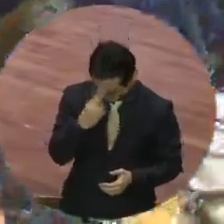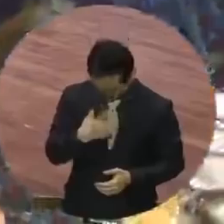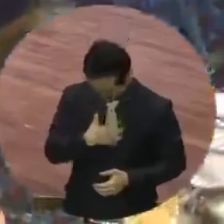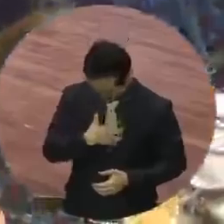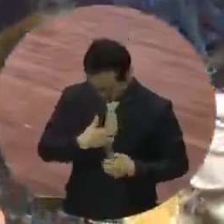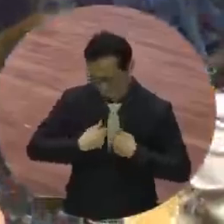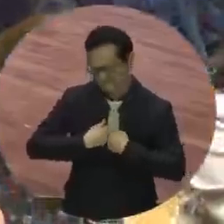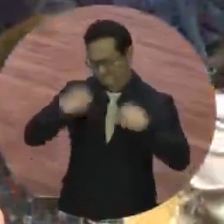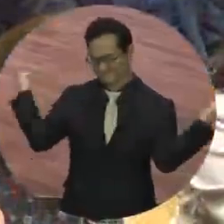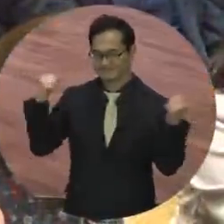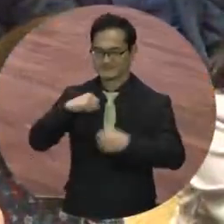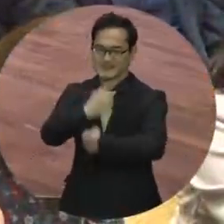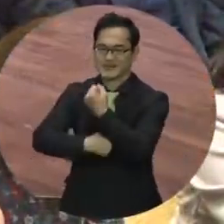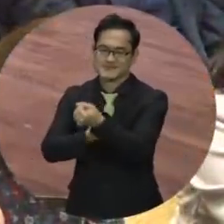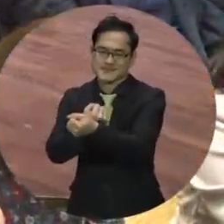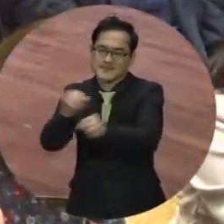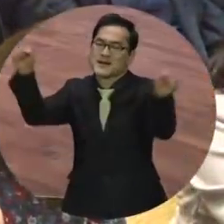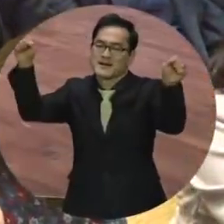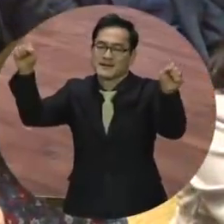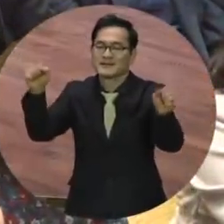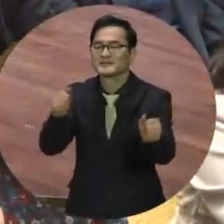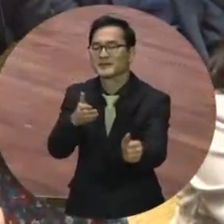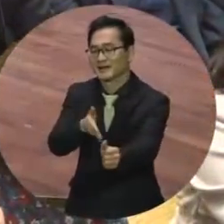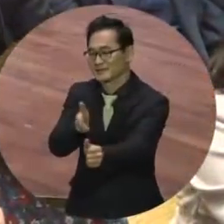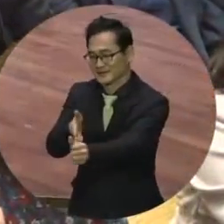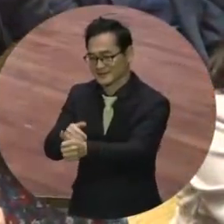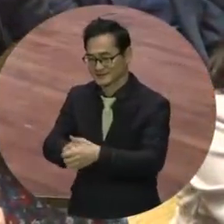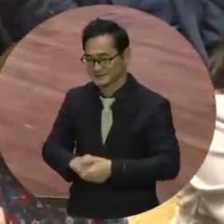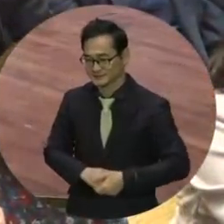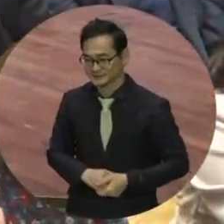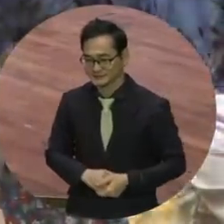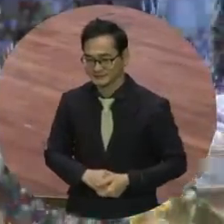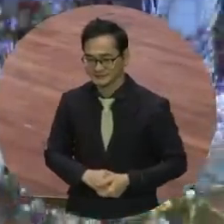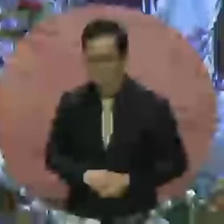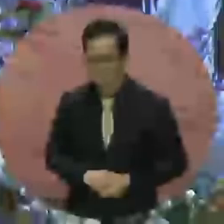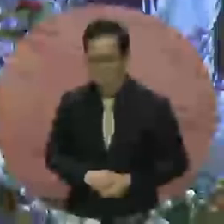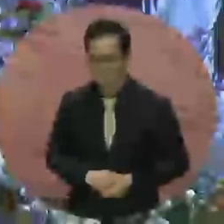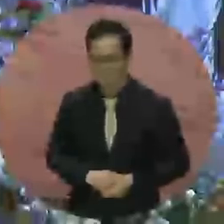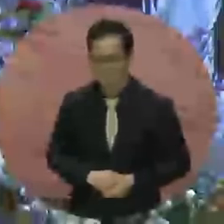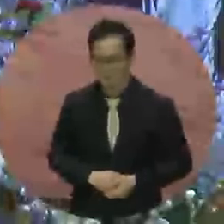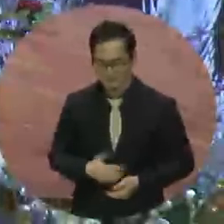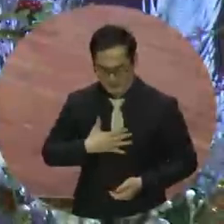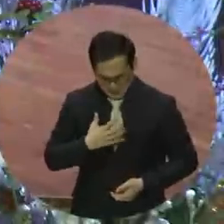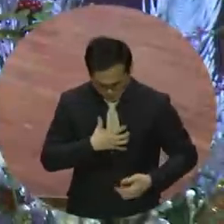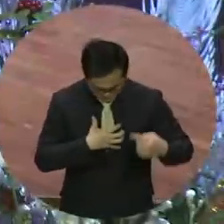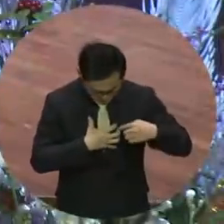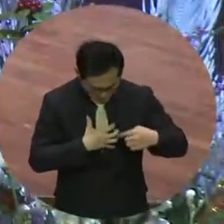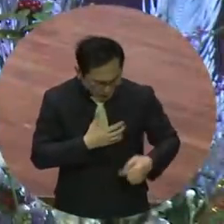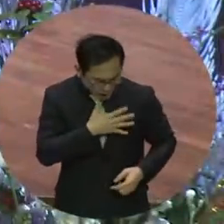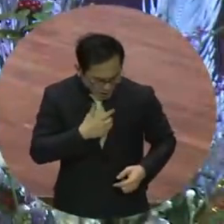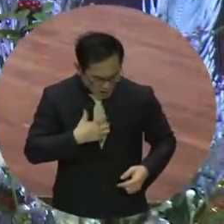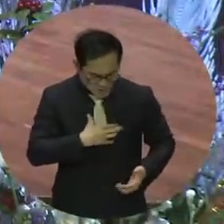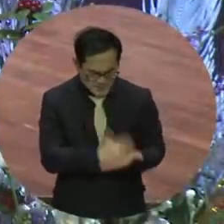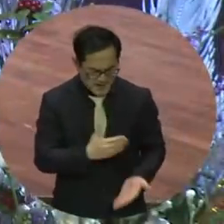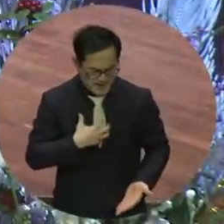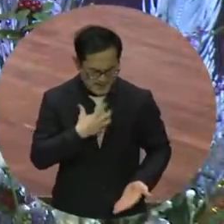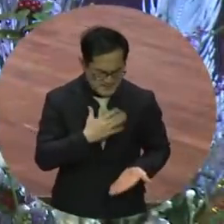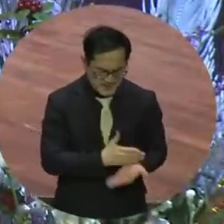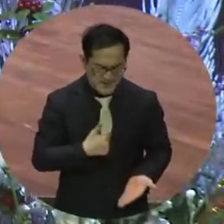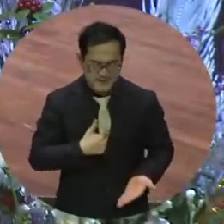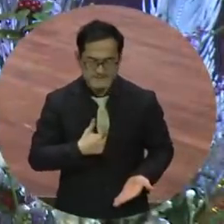바랍니다. 염려 근심 의식적으로 하면 안 돼. 그래서 우리 다락방 하는 우리 교단 말이죠. 이